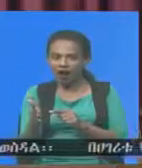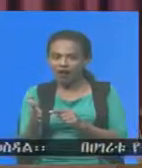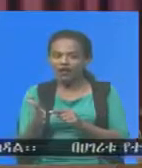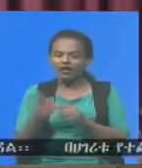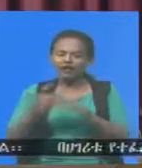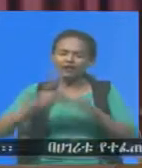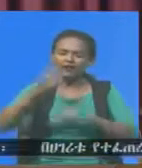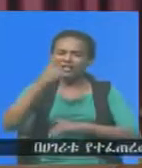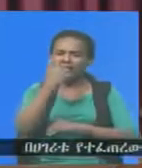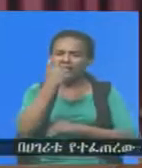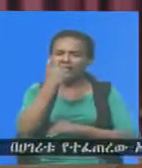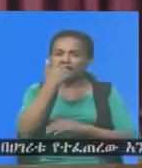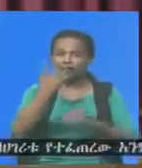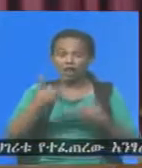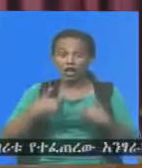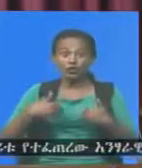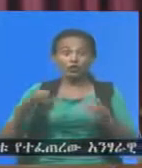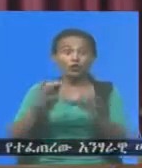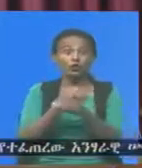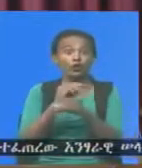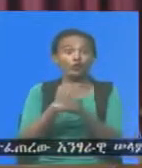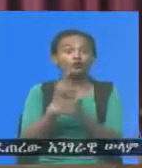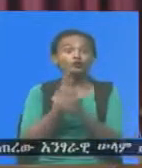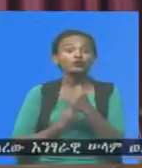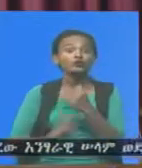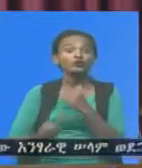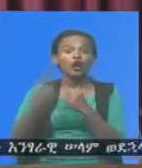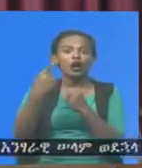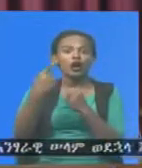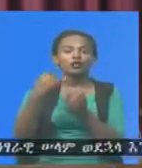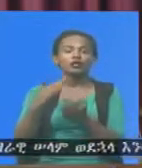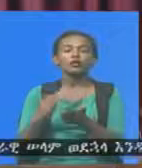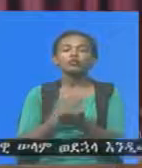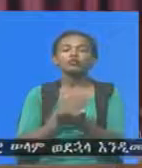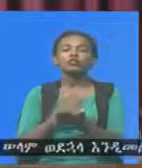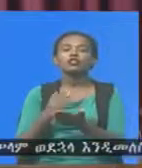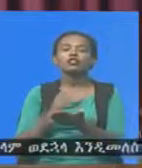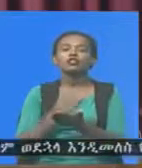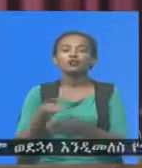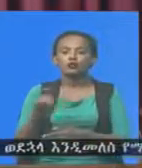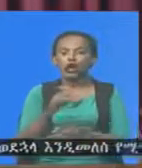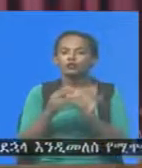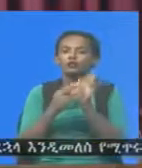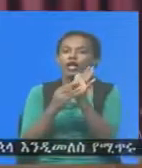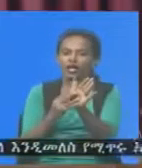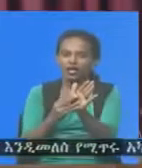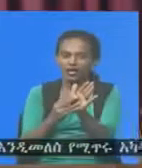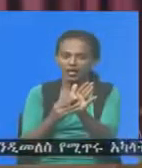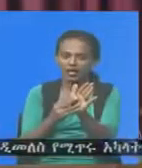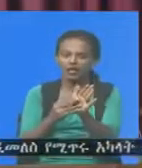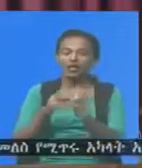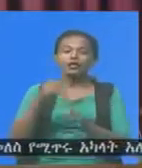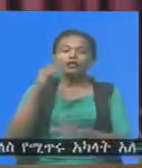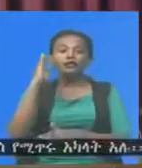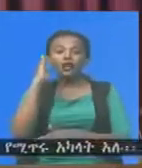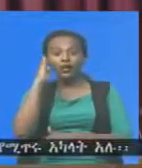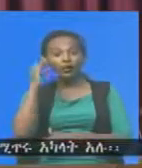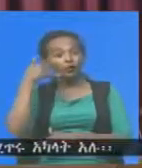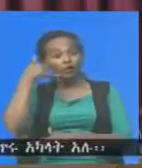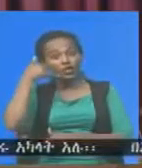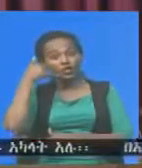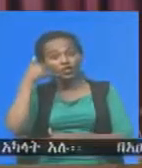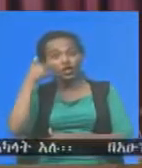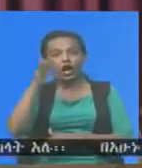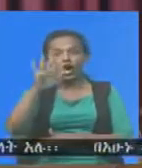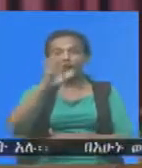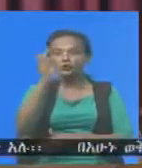ከፍተኛ ልምድ ያላቸው ኩባንያዎች ብቻ የሚሳተፉበት ይሆናል። ለምሳሌ ቴሌኮሙኒኬሽን